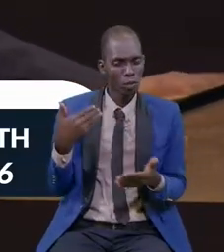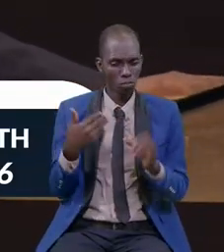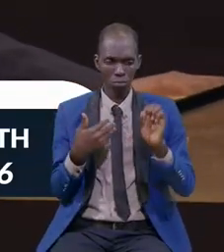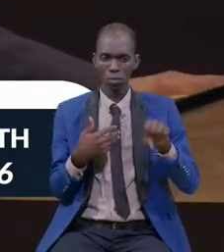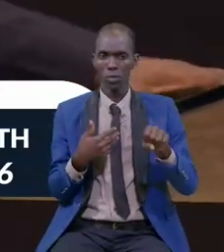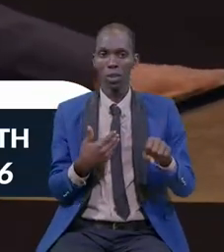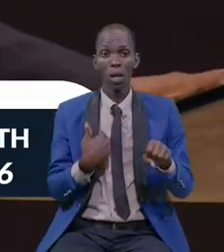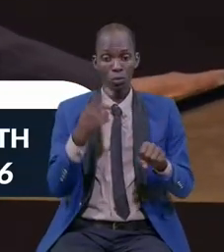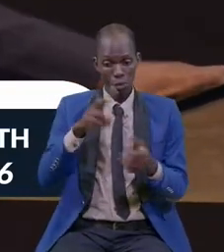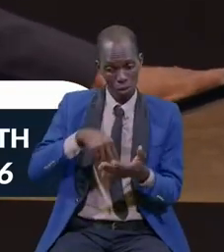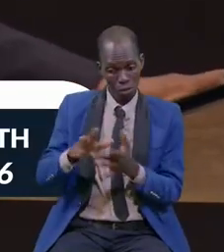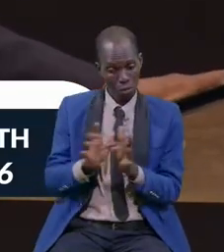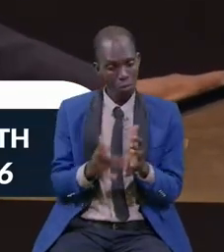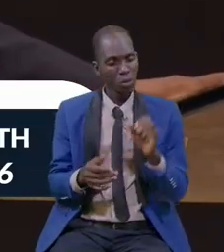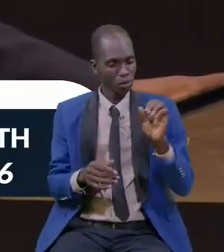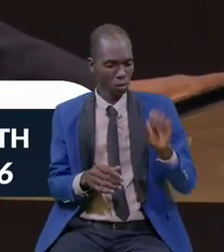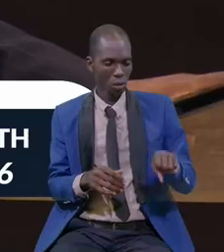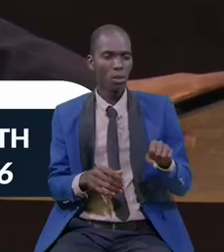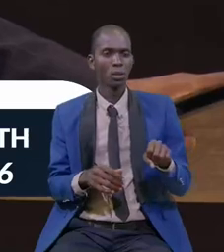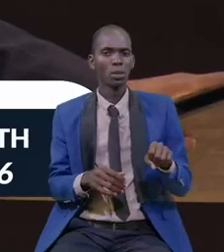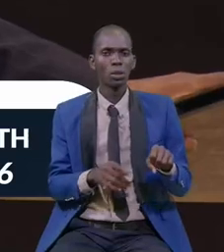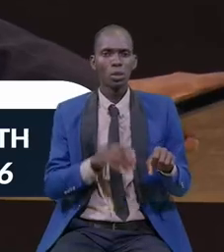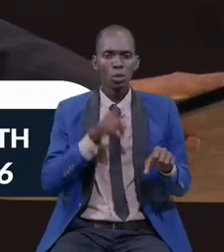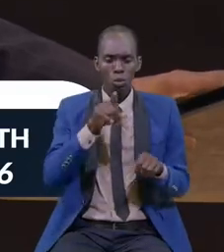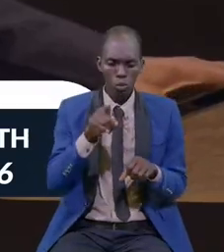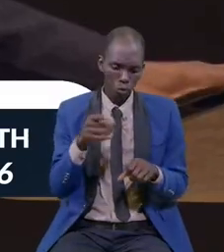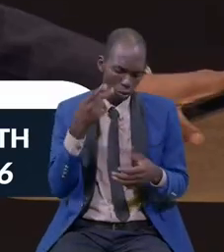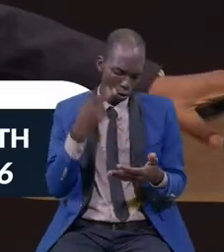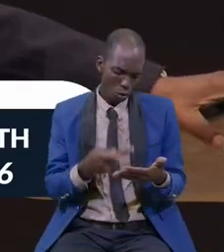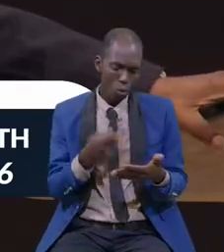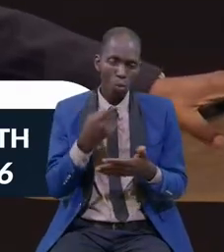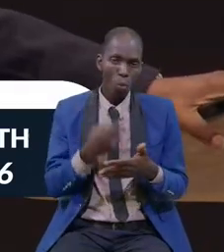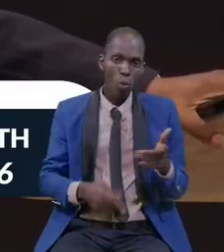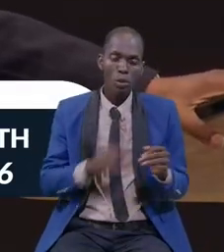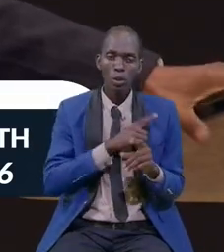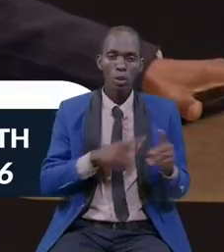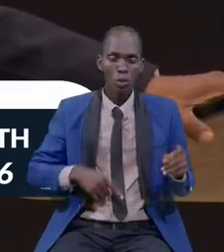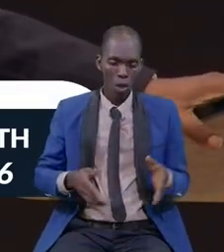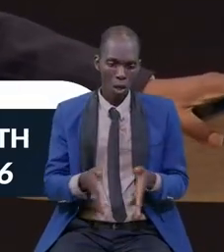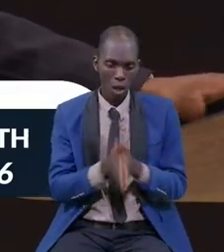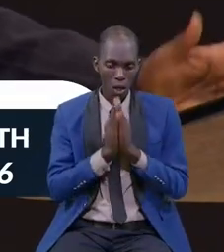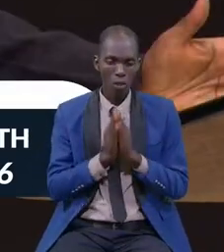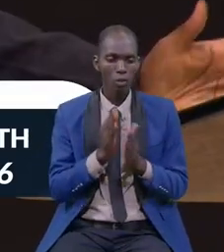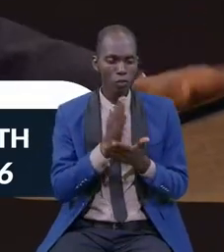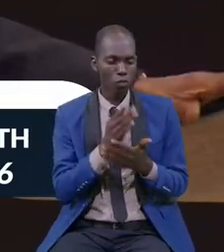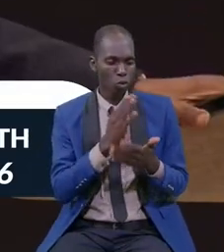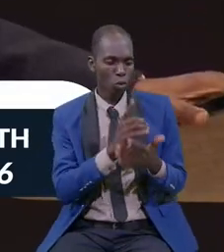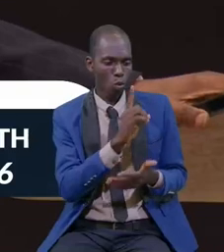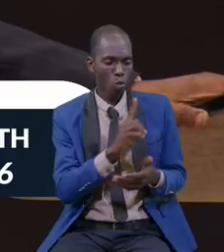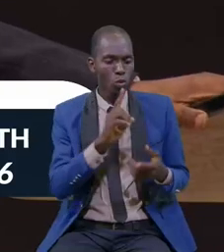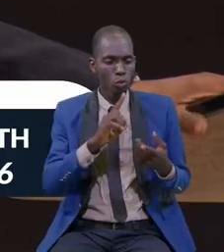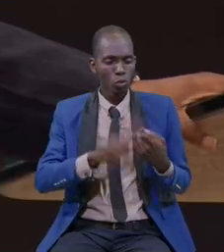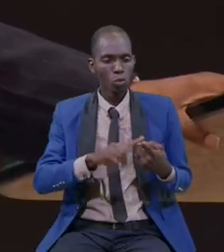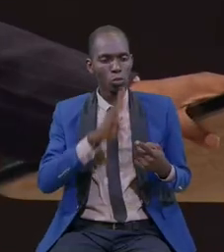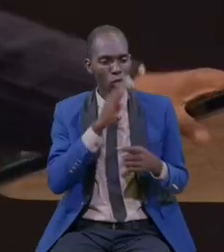lu la Bible oui est-ce que vous savez savez ce que la Bible exige du pécheur avant de venir dans le royaume oui vous le